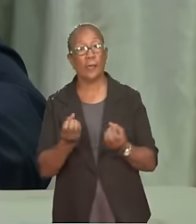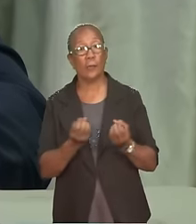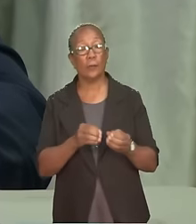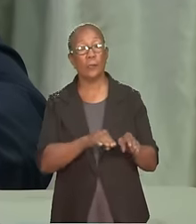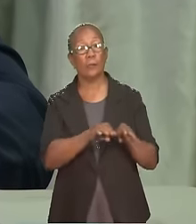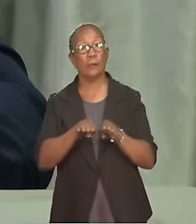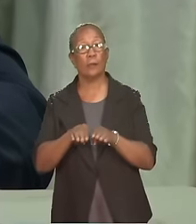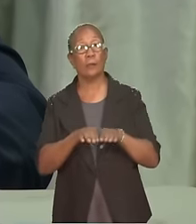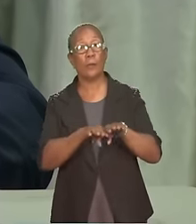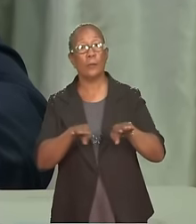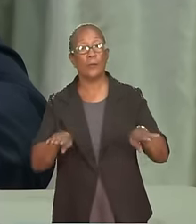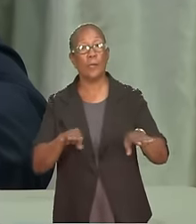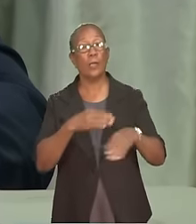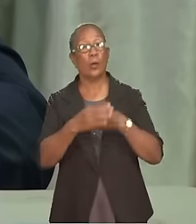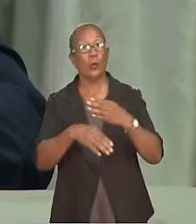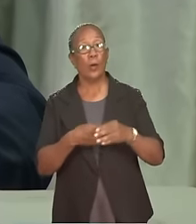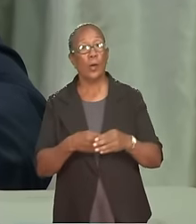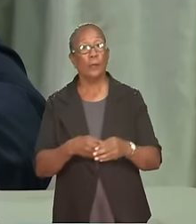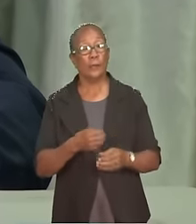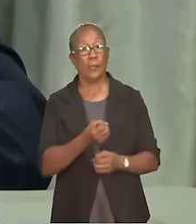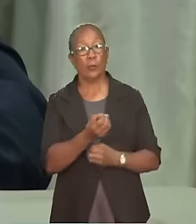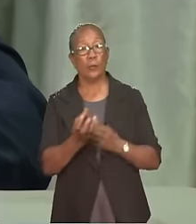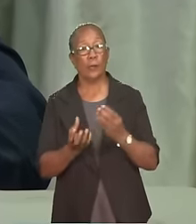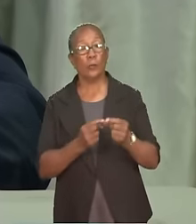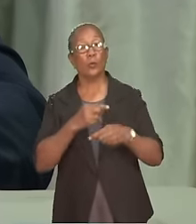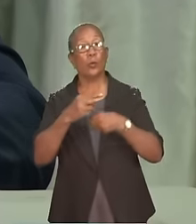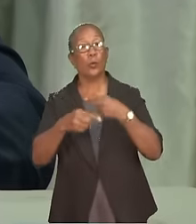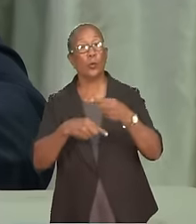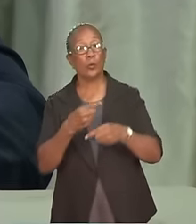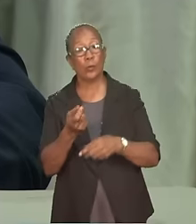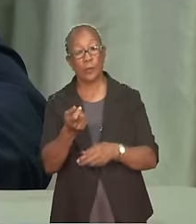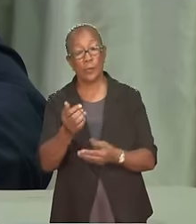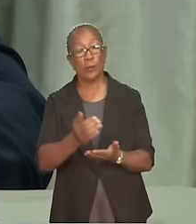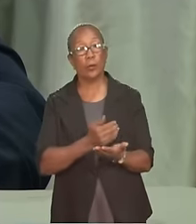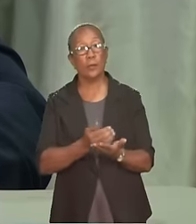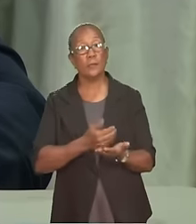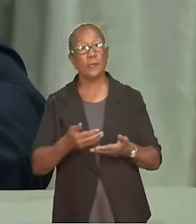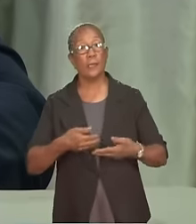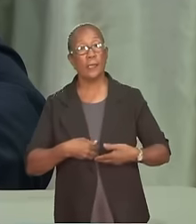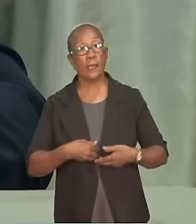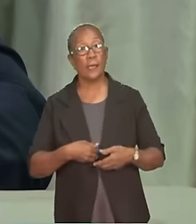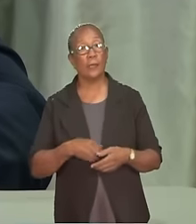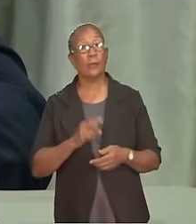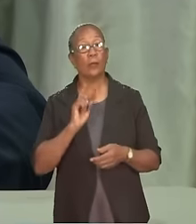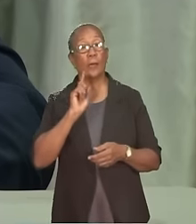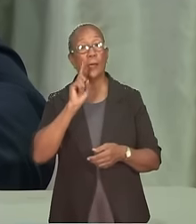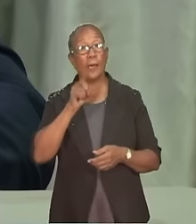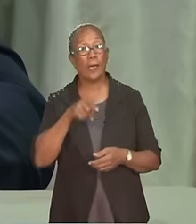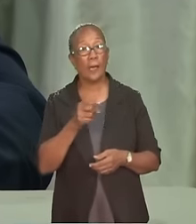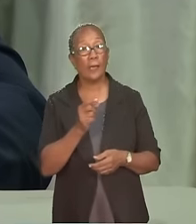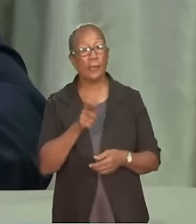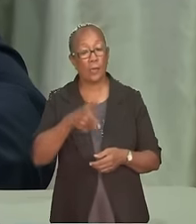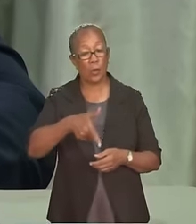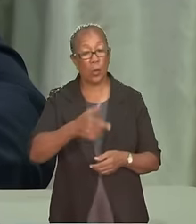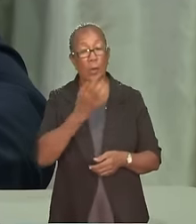worden. Dat we economische groei hebben. Dat we nu inkomsten beginnen te krijgen. We gaan naar die oil en gas. We